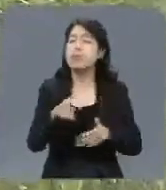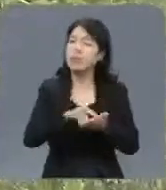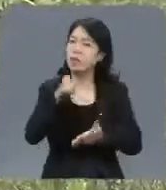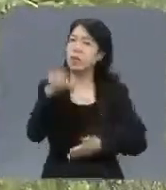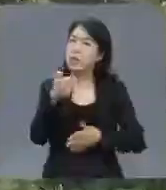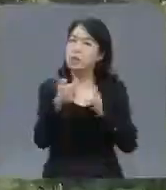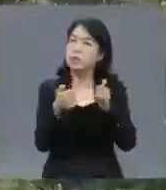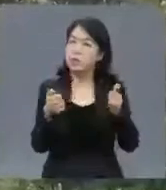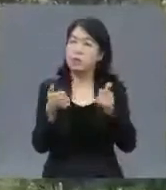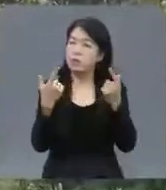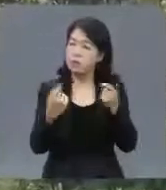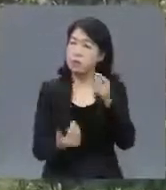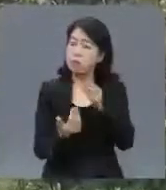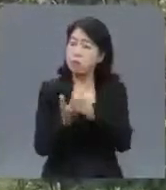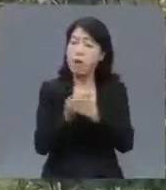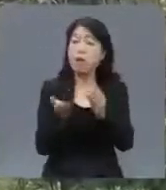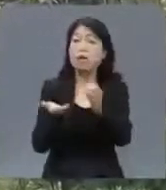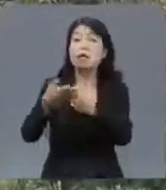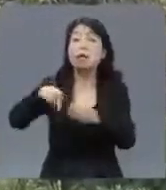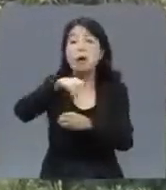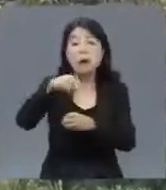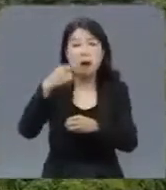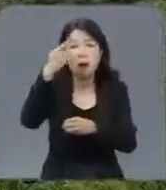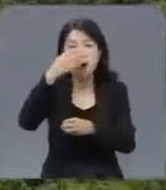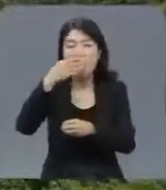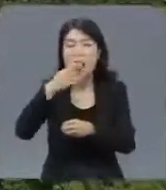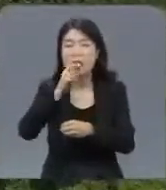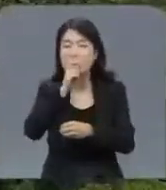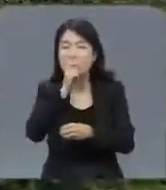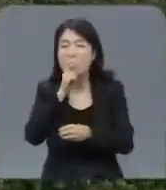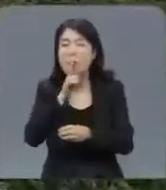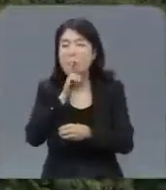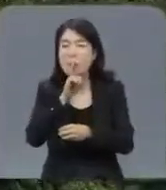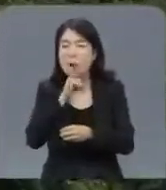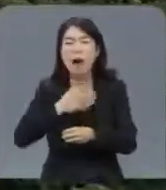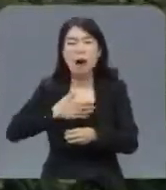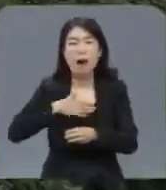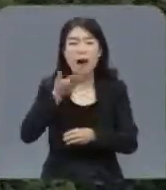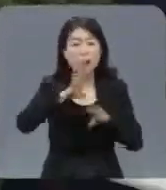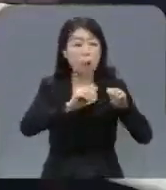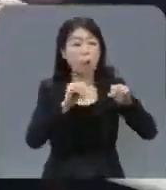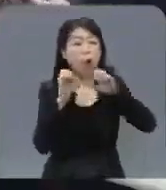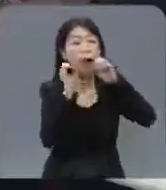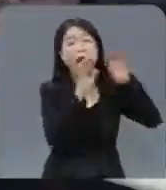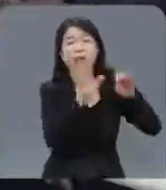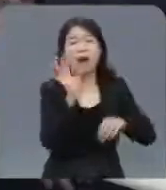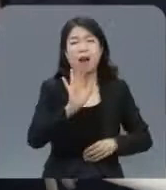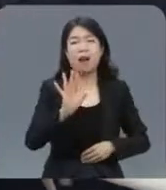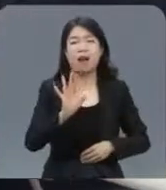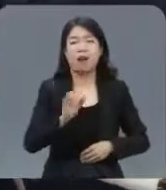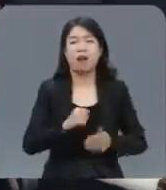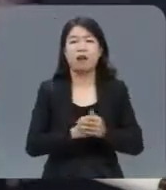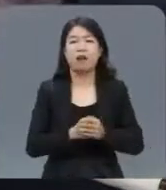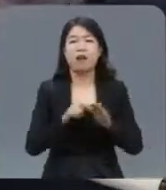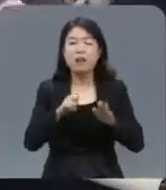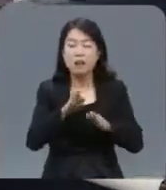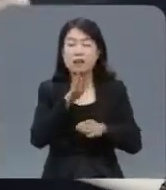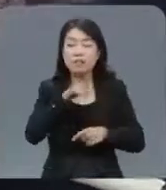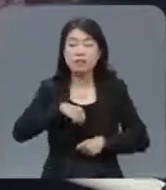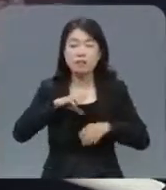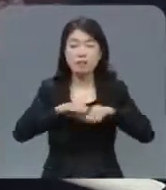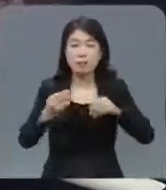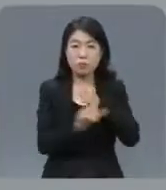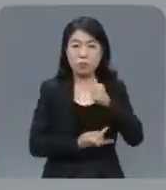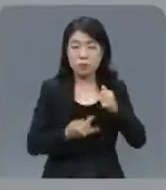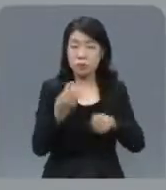이같은 사건은 이 섬에서는 공공연한 사실이었지만 육지로 는 알려지지 않았습니다 j 이기진 실화의 위원회가